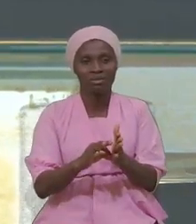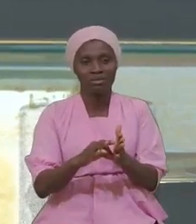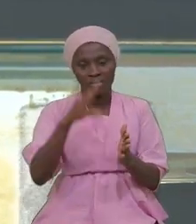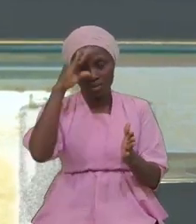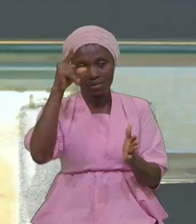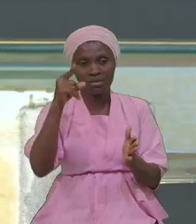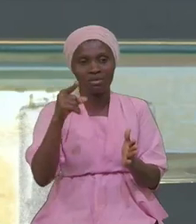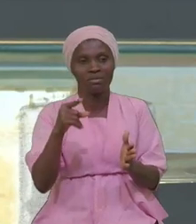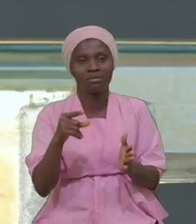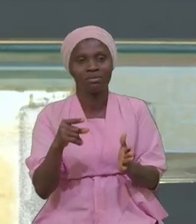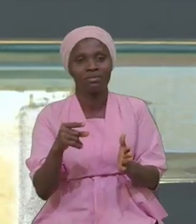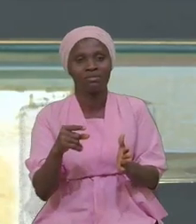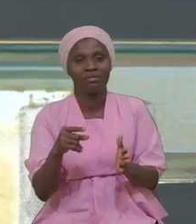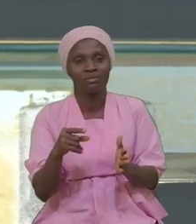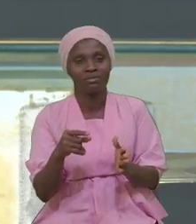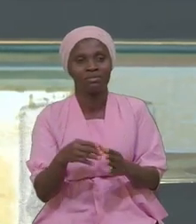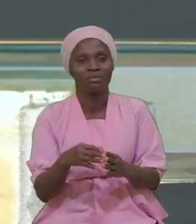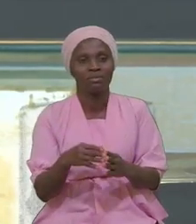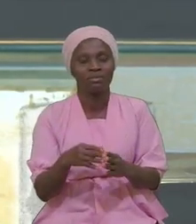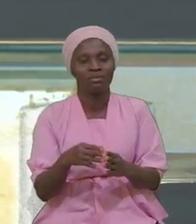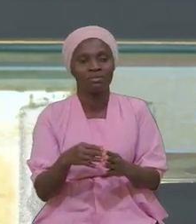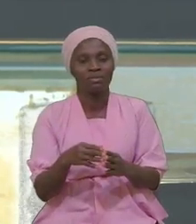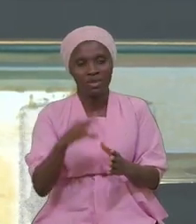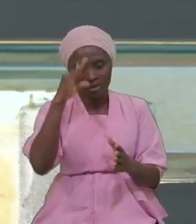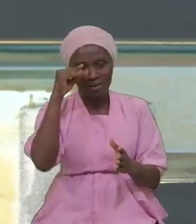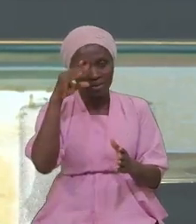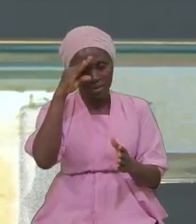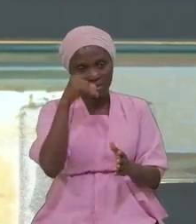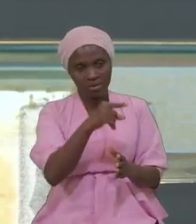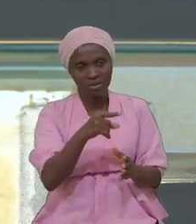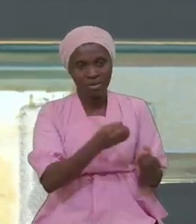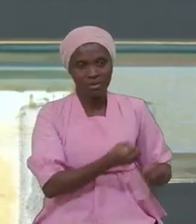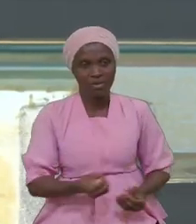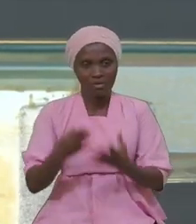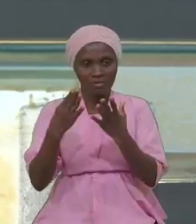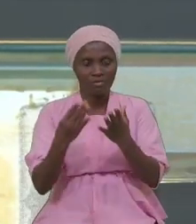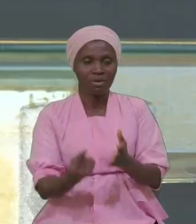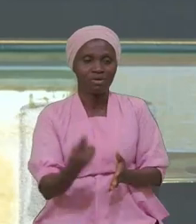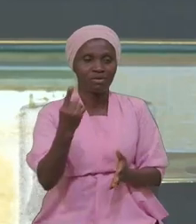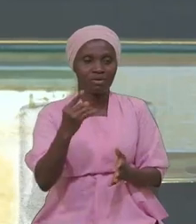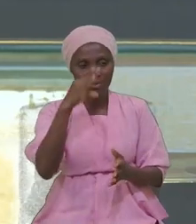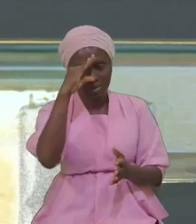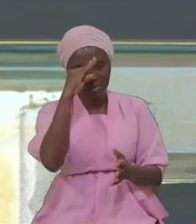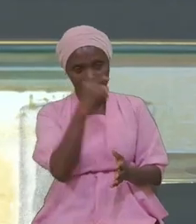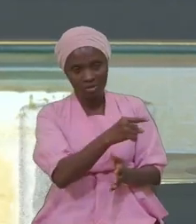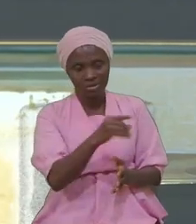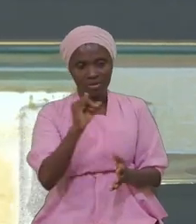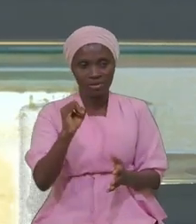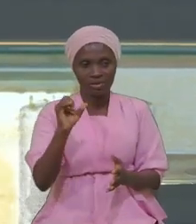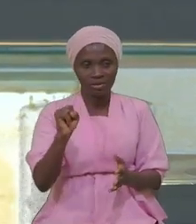de résurrection. Il a offert son Isaac et l'a